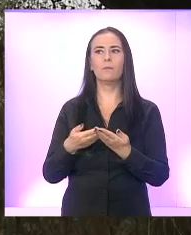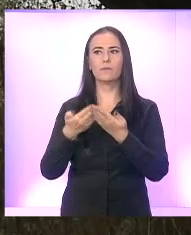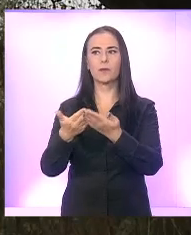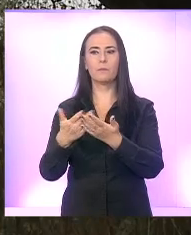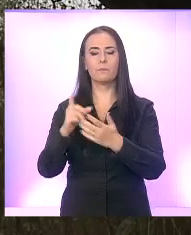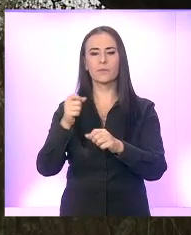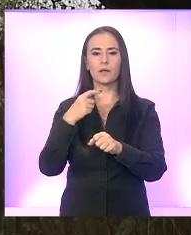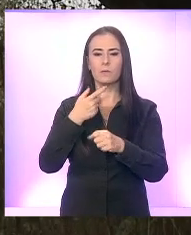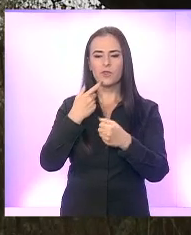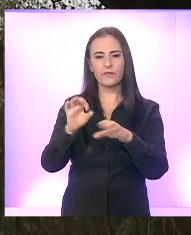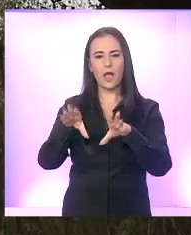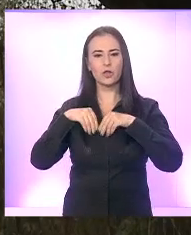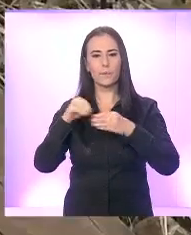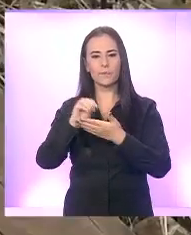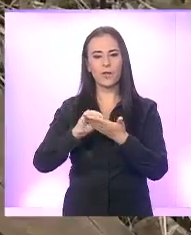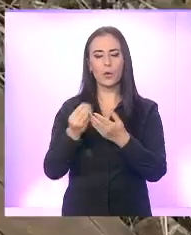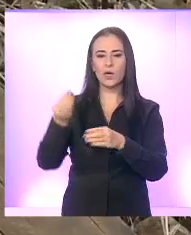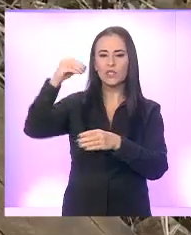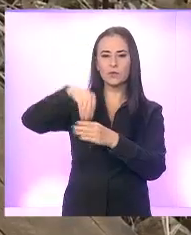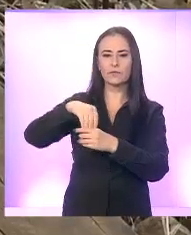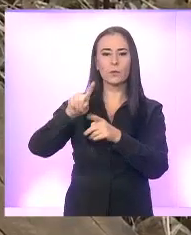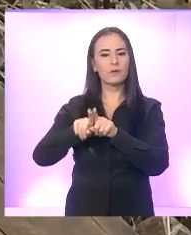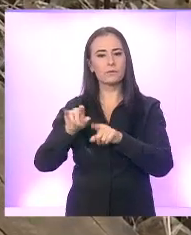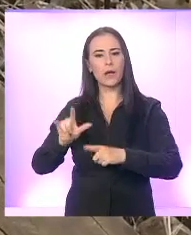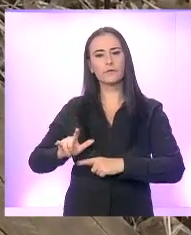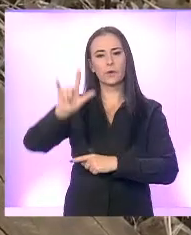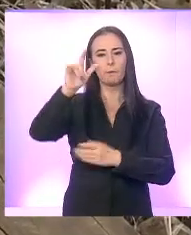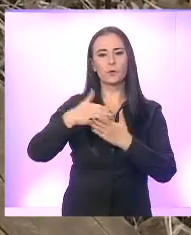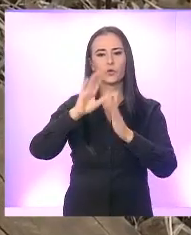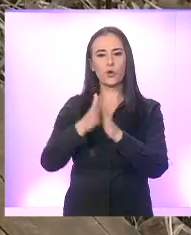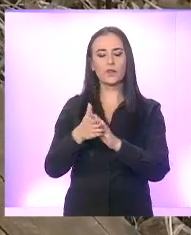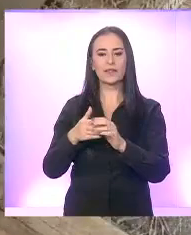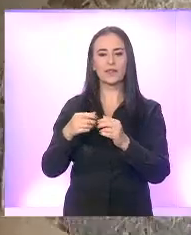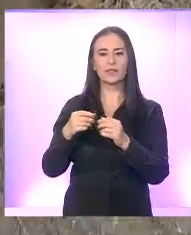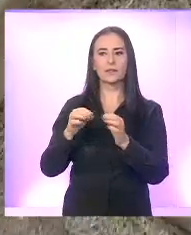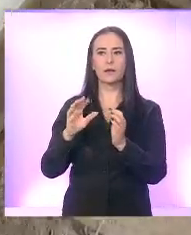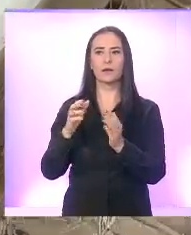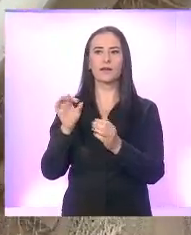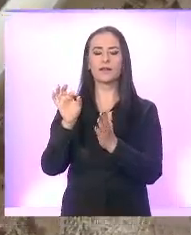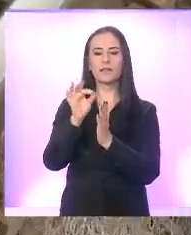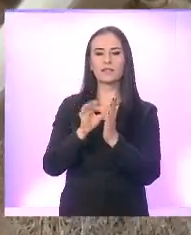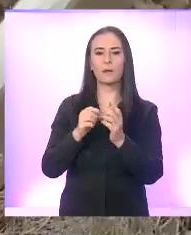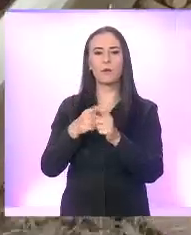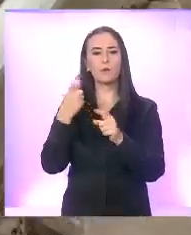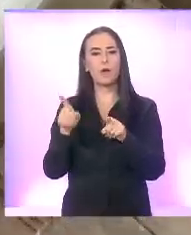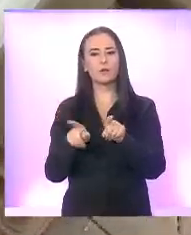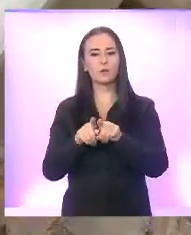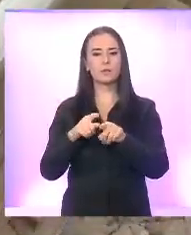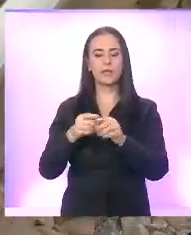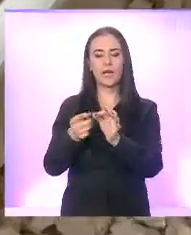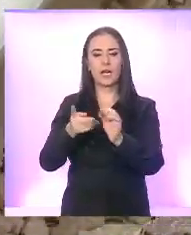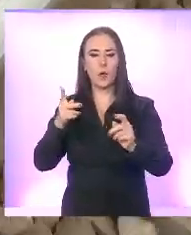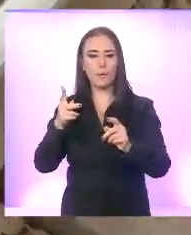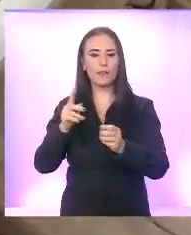poate lua, să spunem așa, fața inclusiv avionului până la o distanță de 350 sau chiar 500 de kilometri, adică ar fi